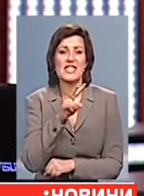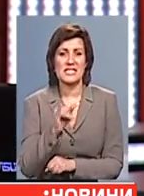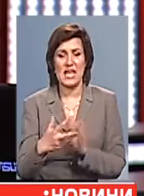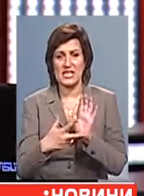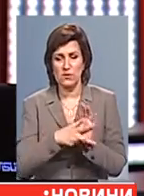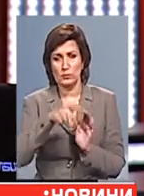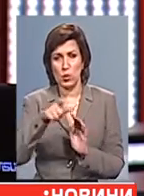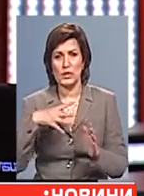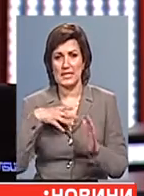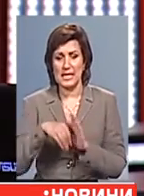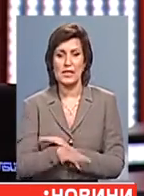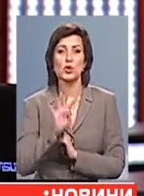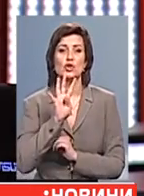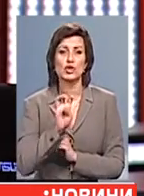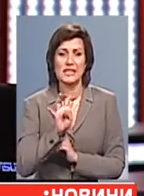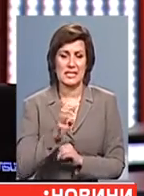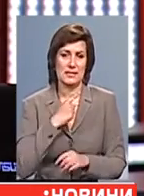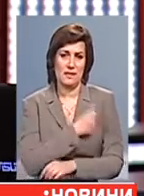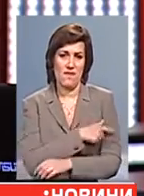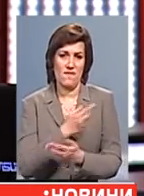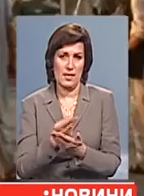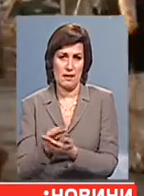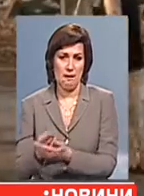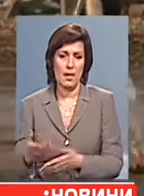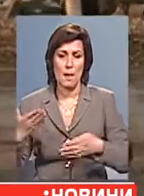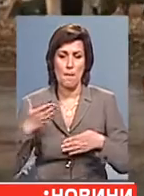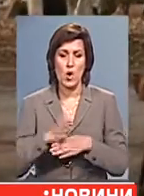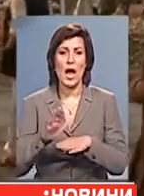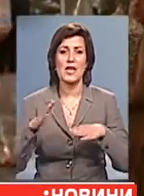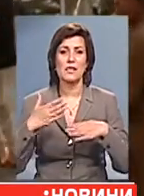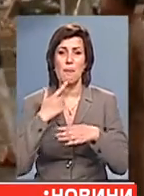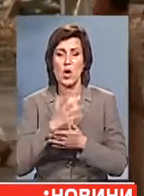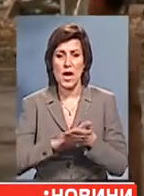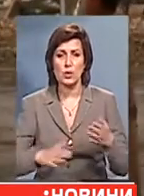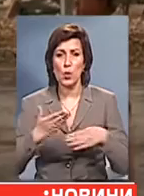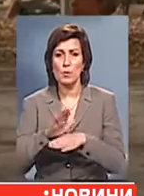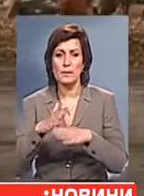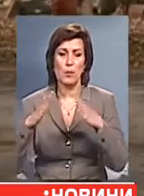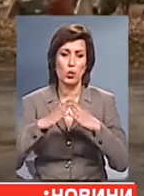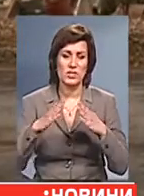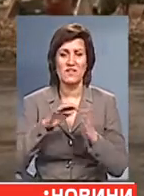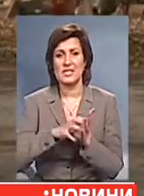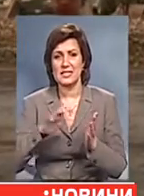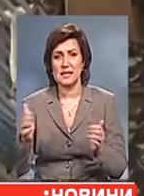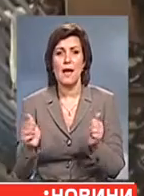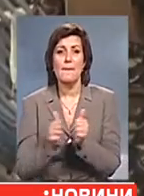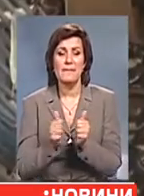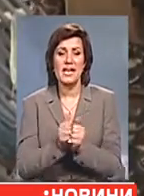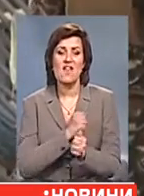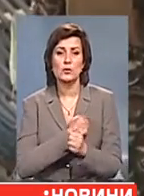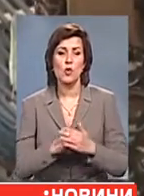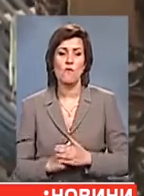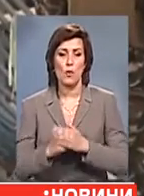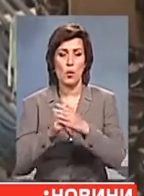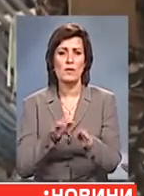людей загинули, щонайменше 400 у лікарнях. Їх поранило уламками будівель та скла. Теракт стався біля військової бази. Наповнена